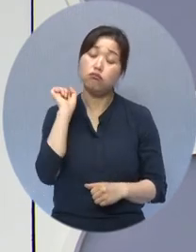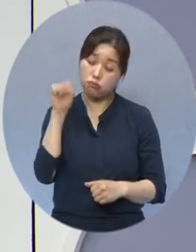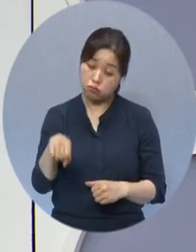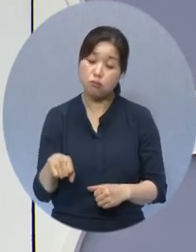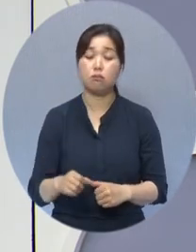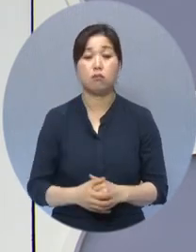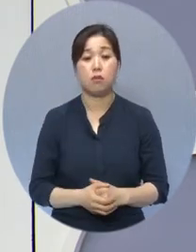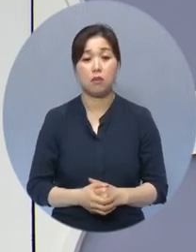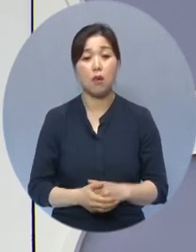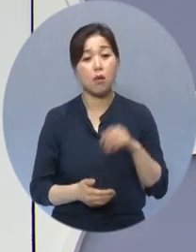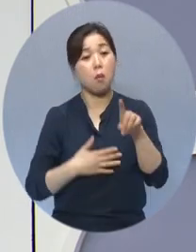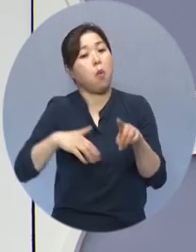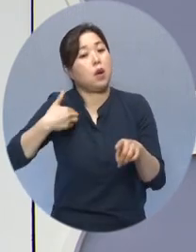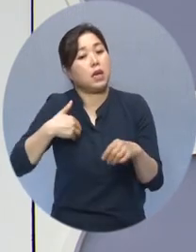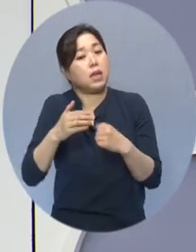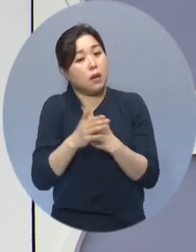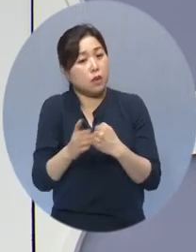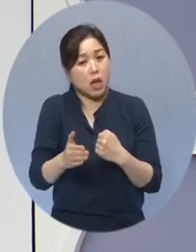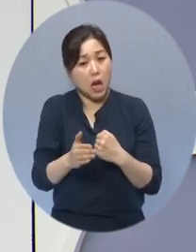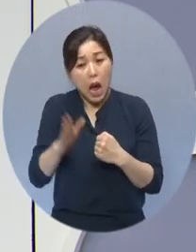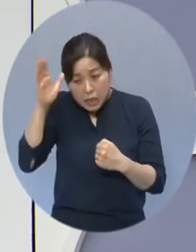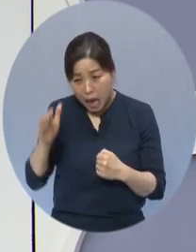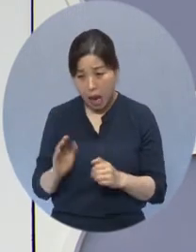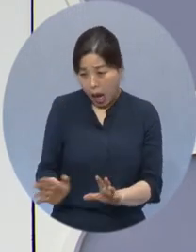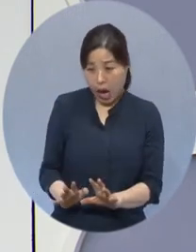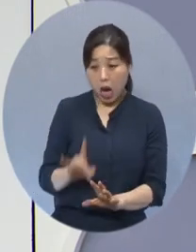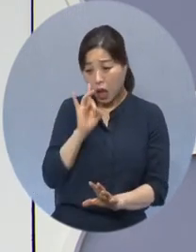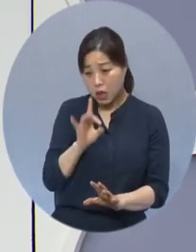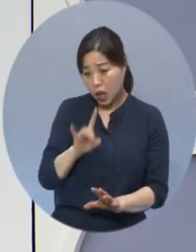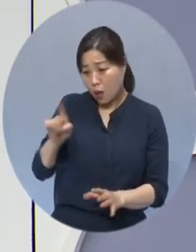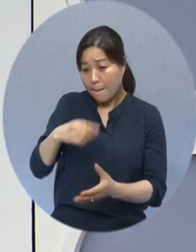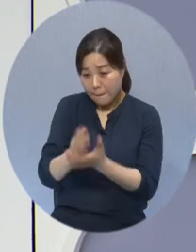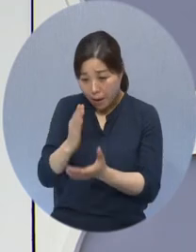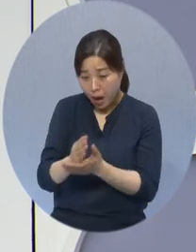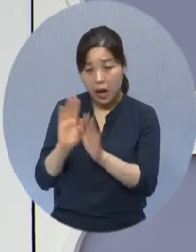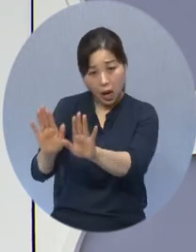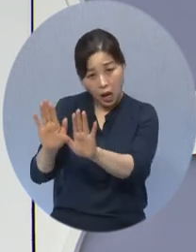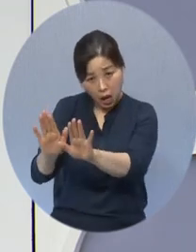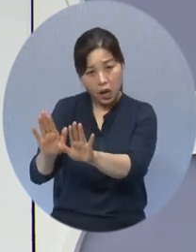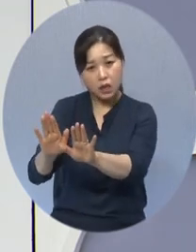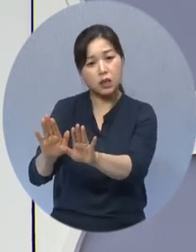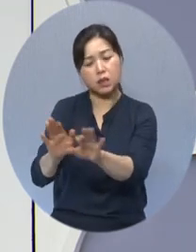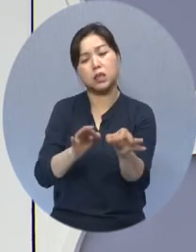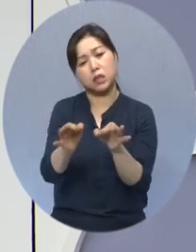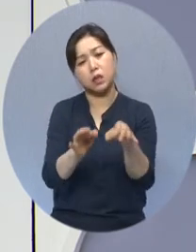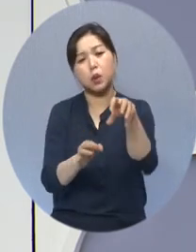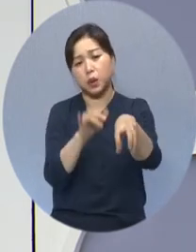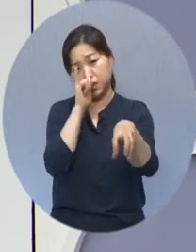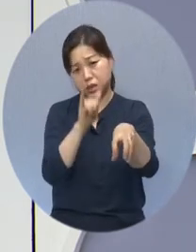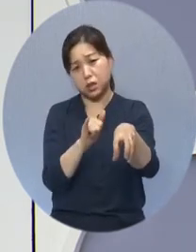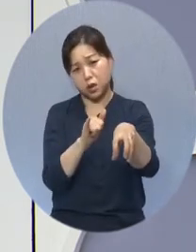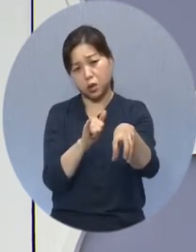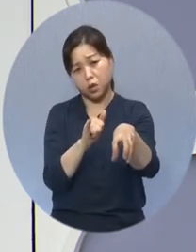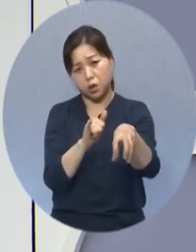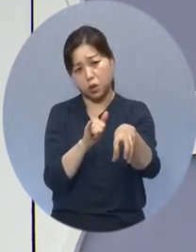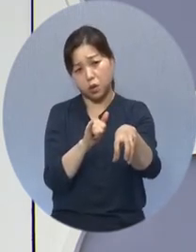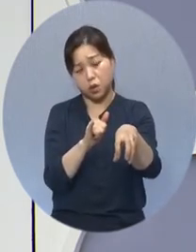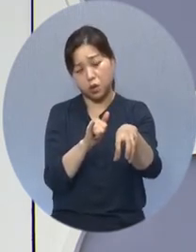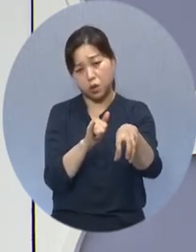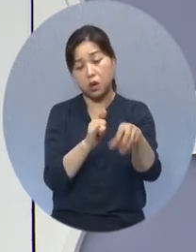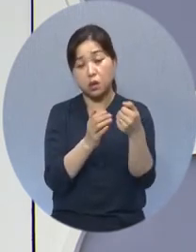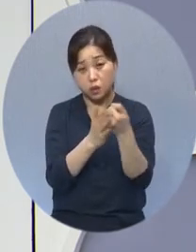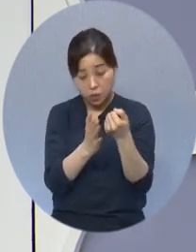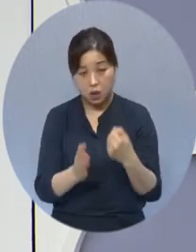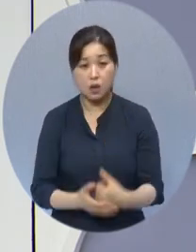근데 그걸 몰라서 이제 자꾸 이렇게 못 들어오게 하는 어떤 상가가 있어요.